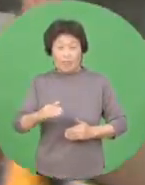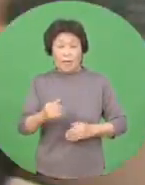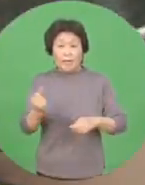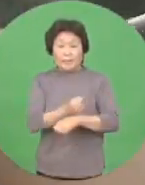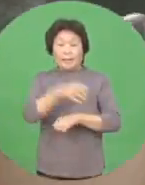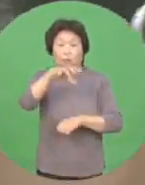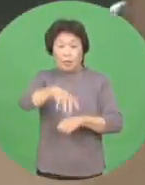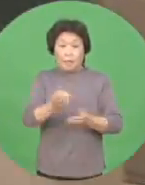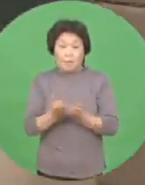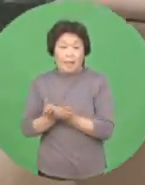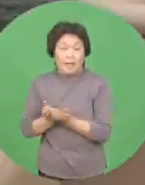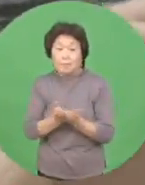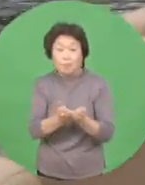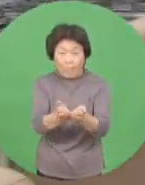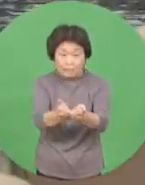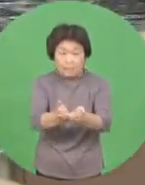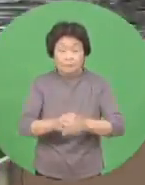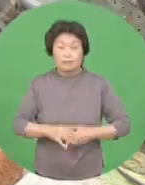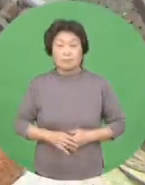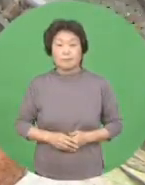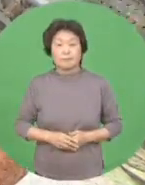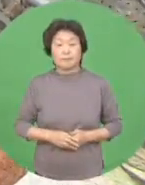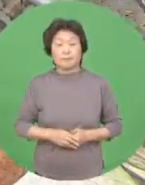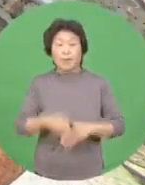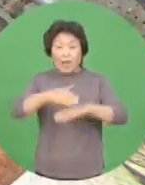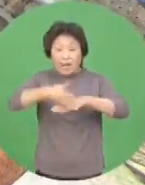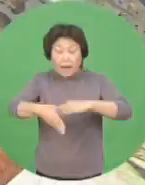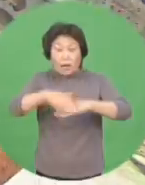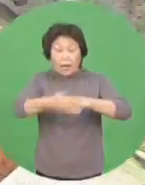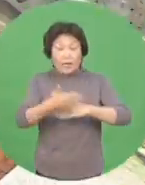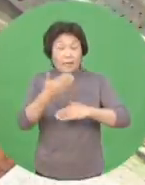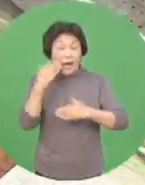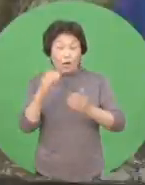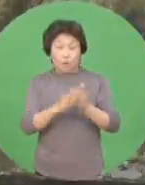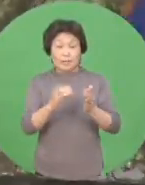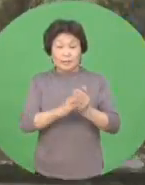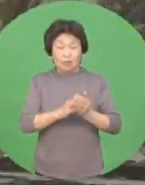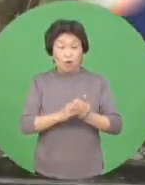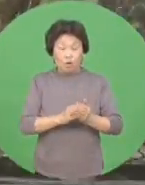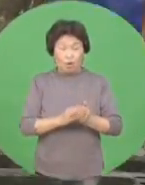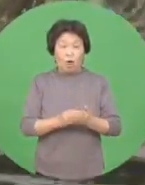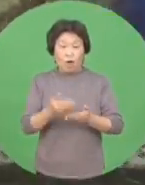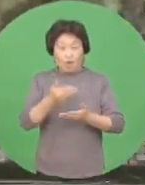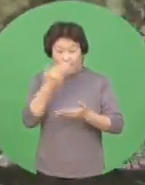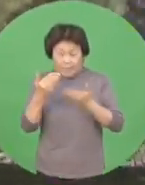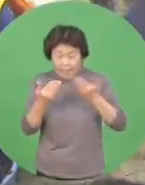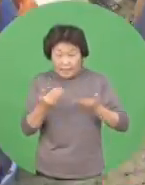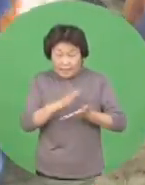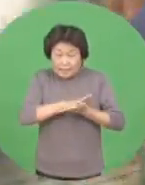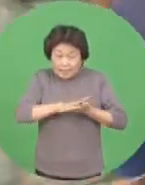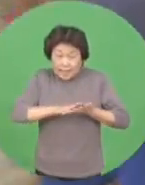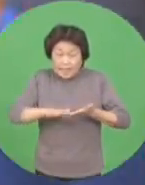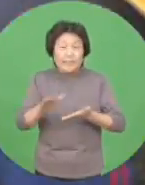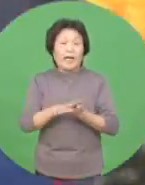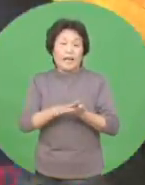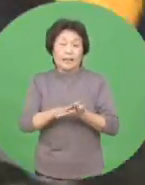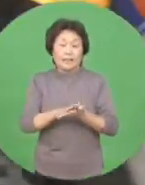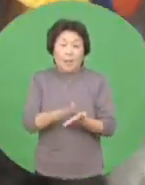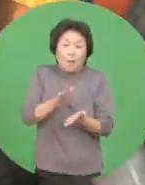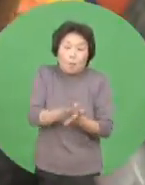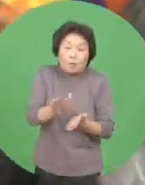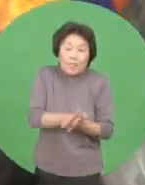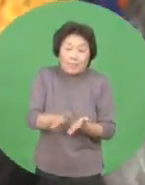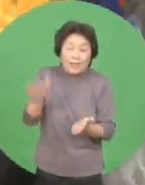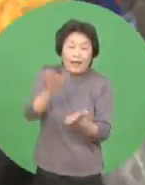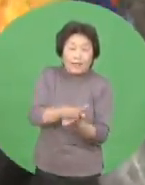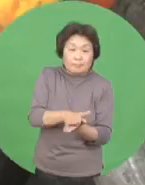作業現場に向かいます。剥がれ落ちた青石を一枚一枚きれいに洗ってモルタルで貼り付けていきます。